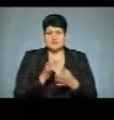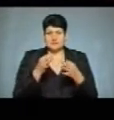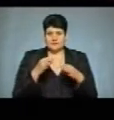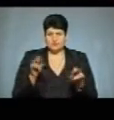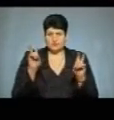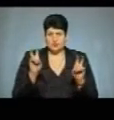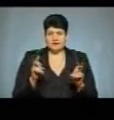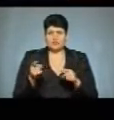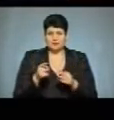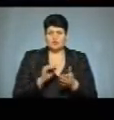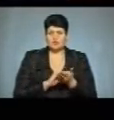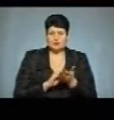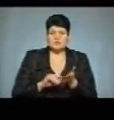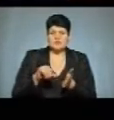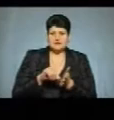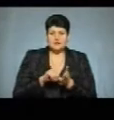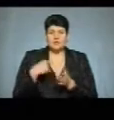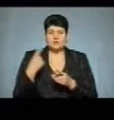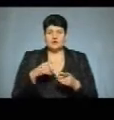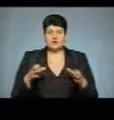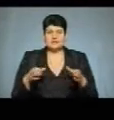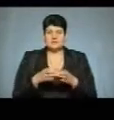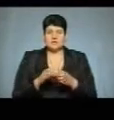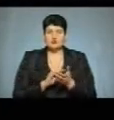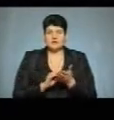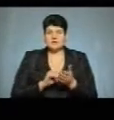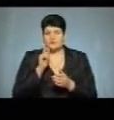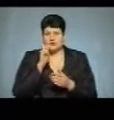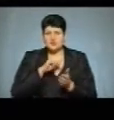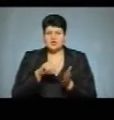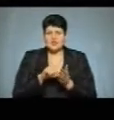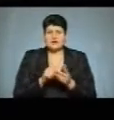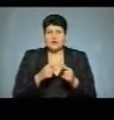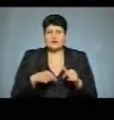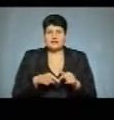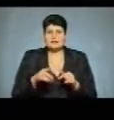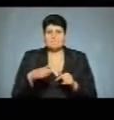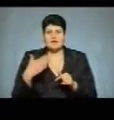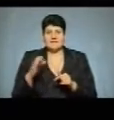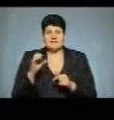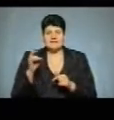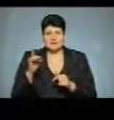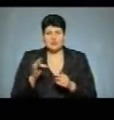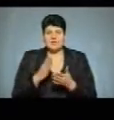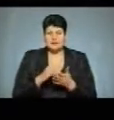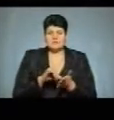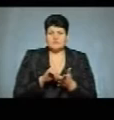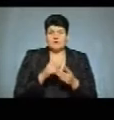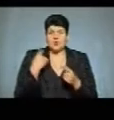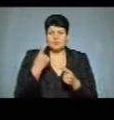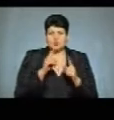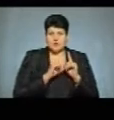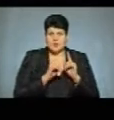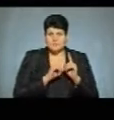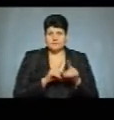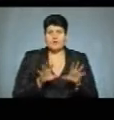тернопільські журналісти, представники обласної спілки журналістів України, член організації «Правий сектор», є представник обласної ради.